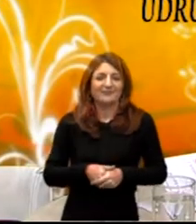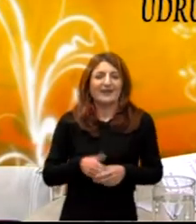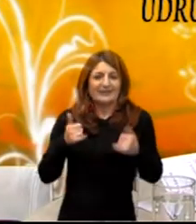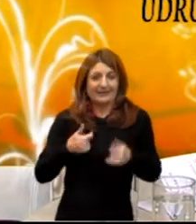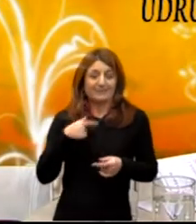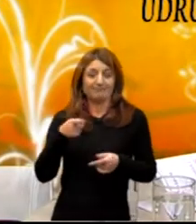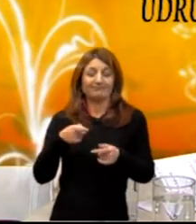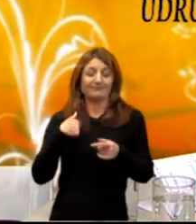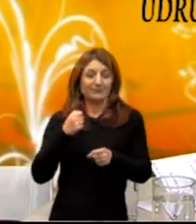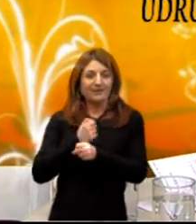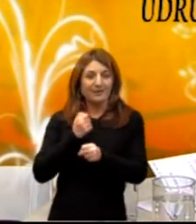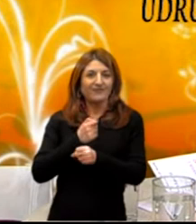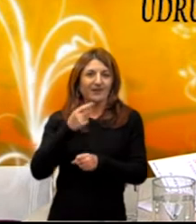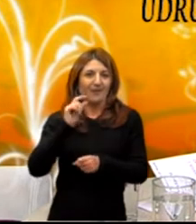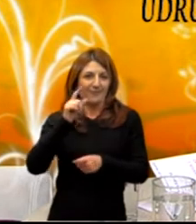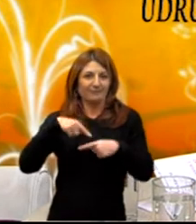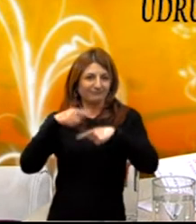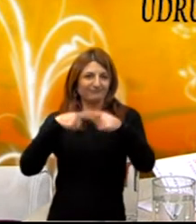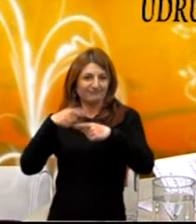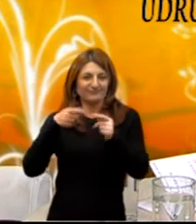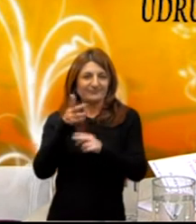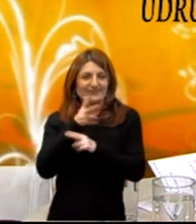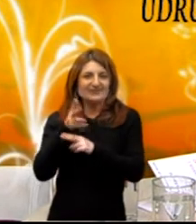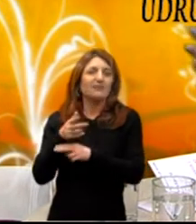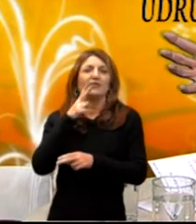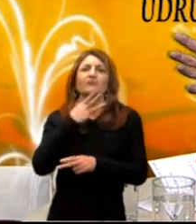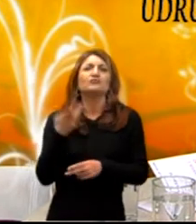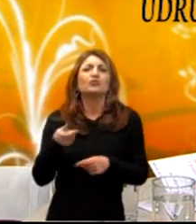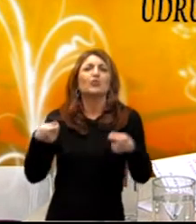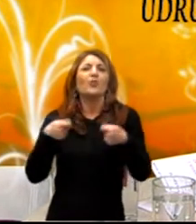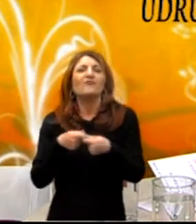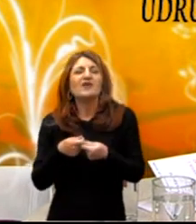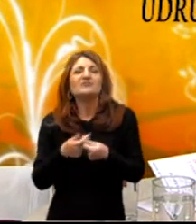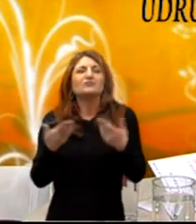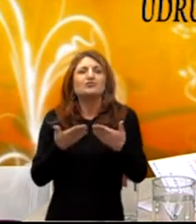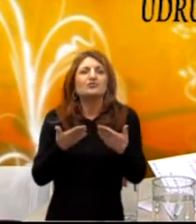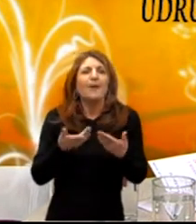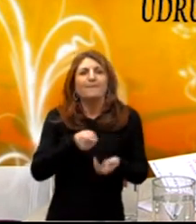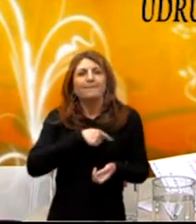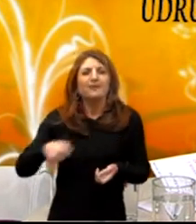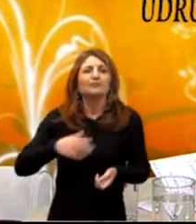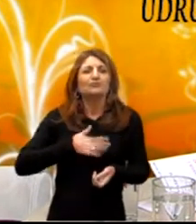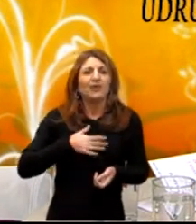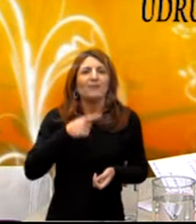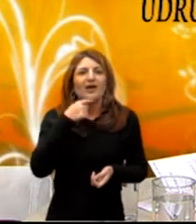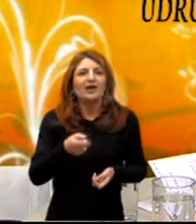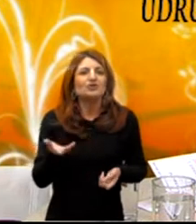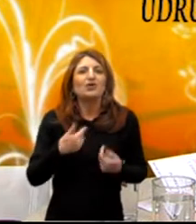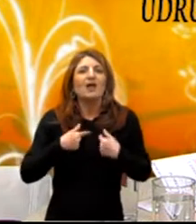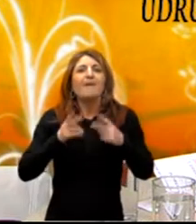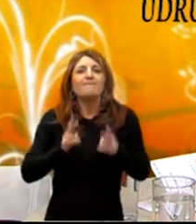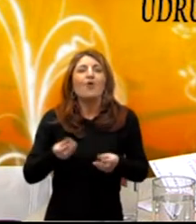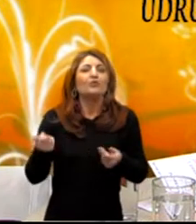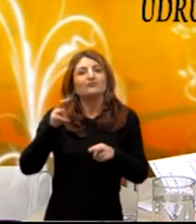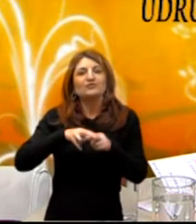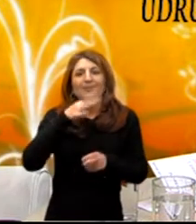mali prilog kod vas, da vidimo šta taj prilog dotiče, da vidimo što bi mi htjeli reći i što bi ja mogla vas malo